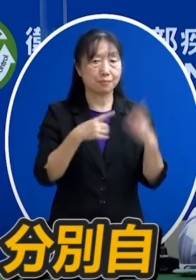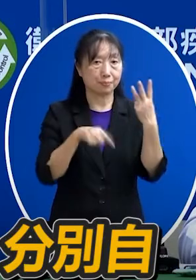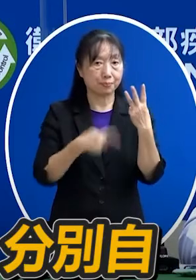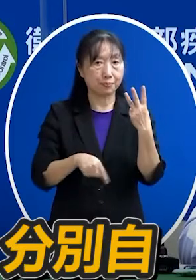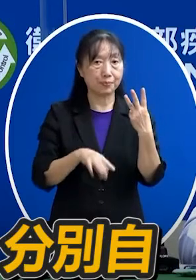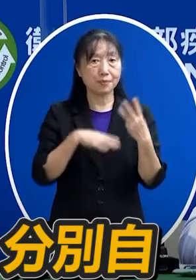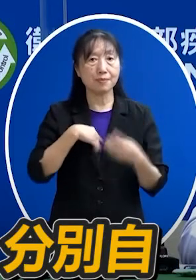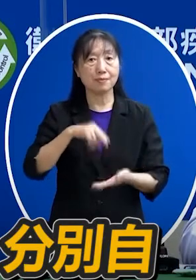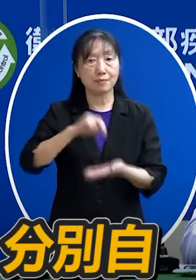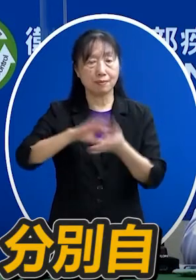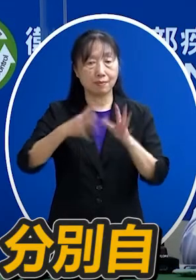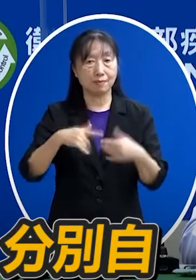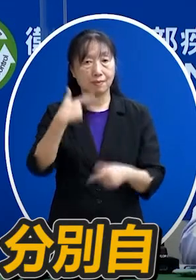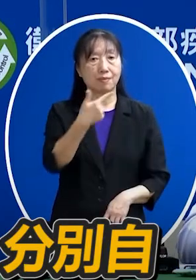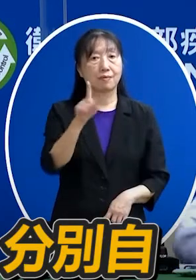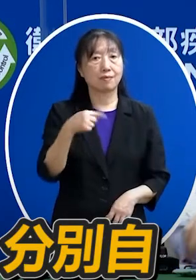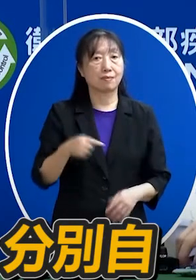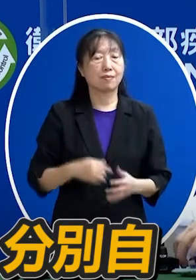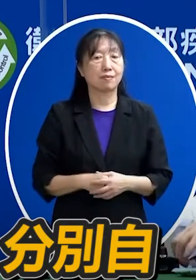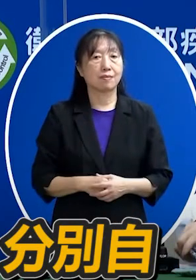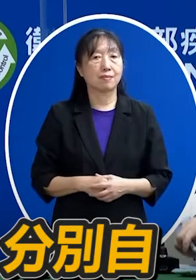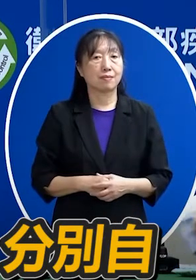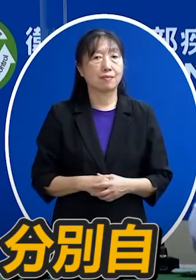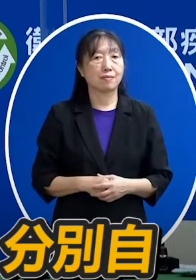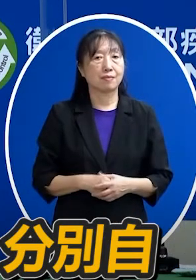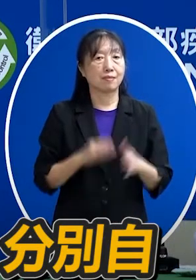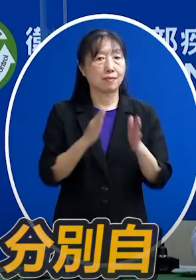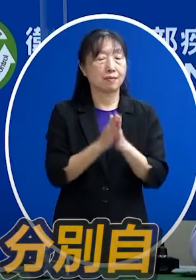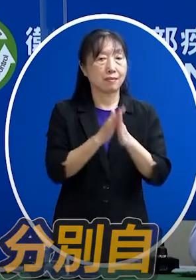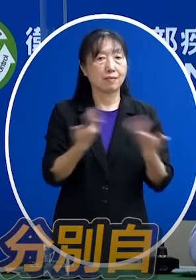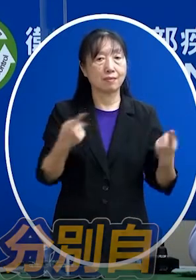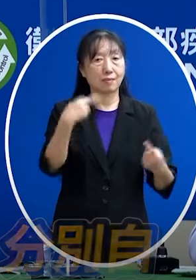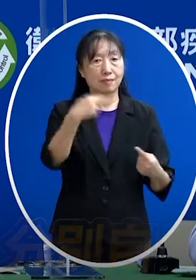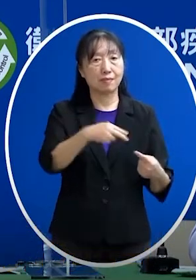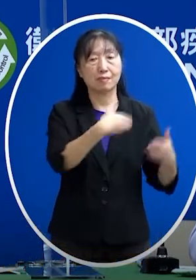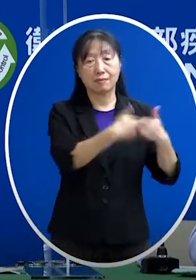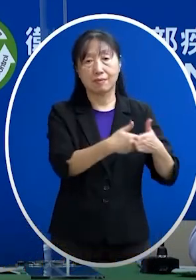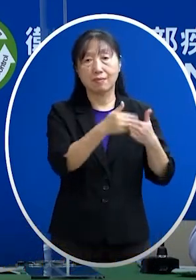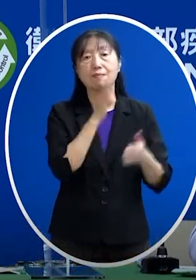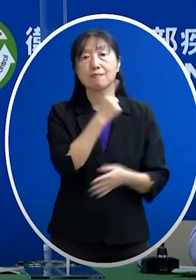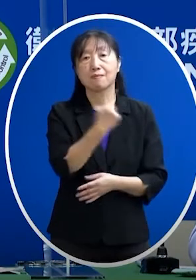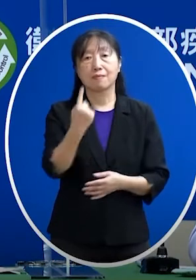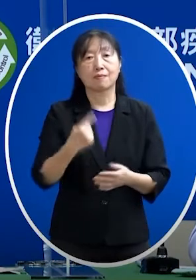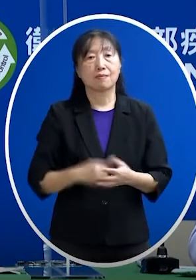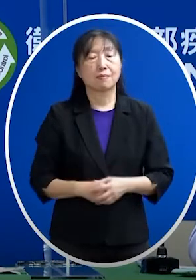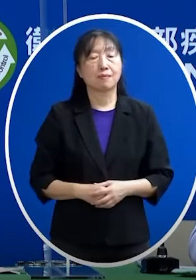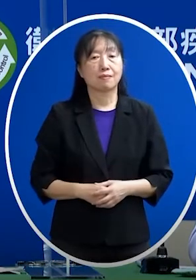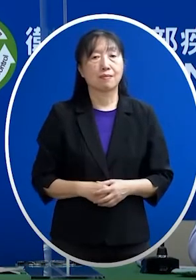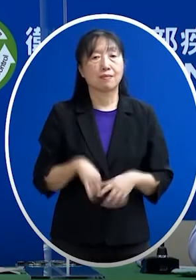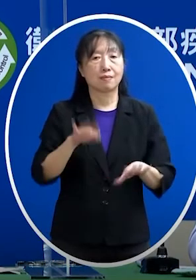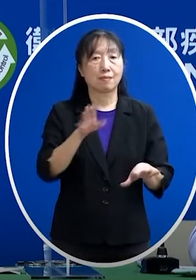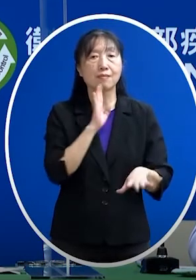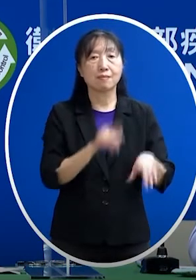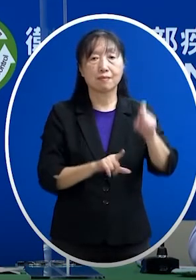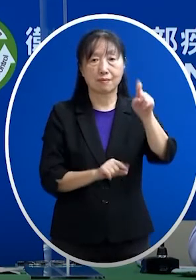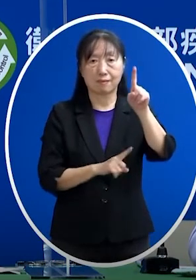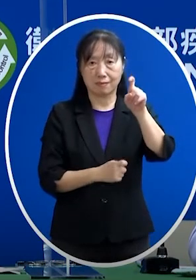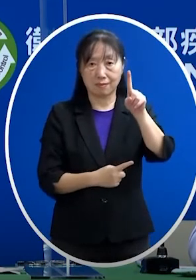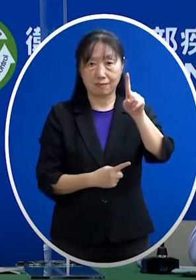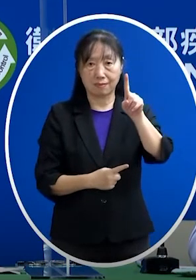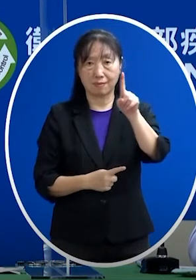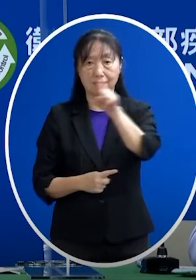3例，印尼有6例，缅甸、柬埔寨、中国各1例，那入境的时间11月11号